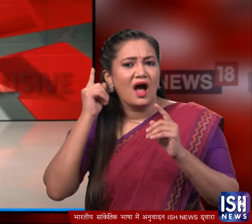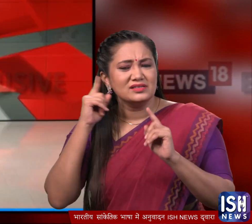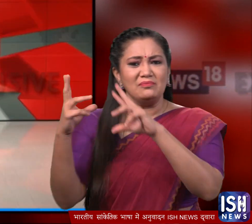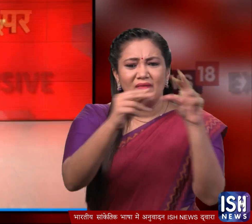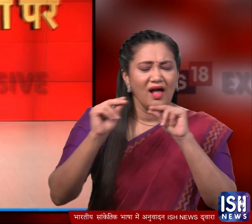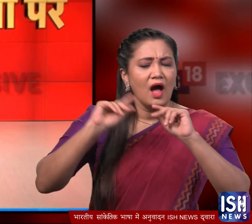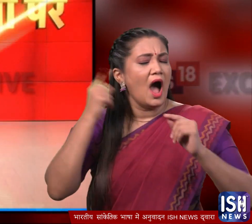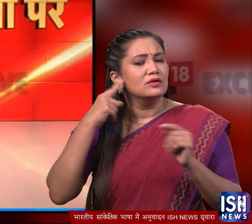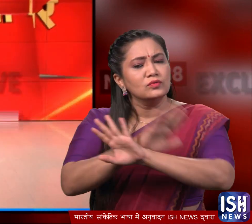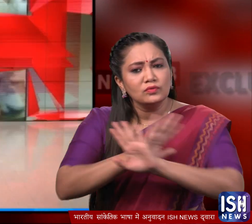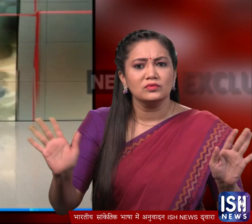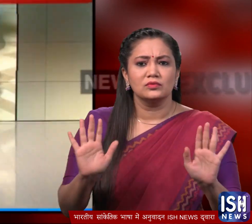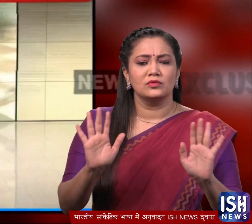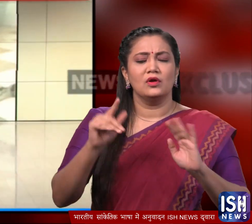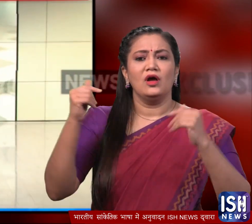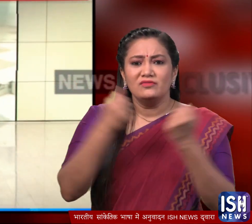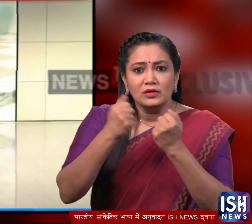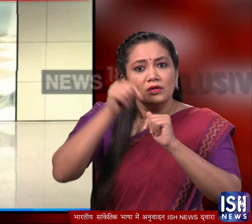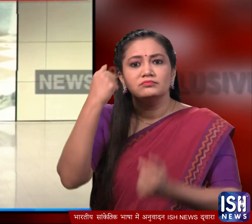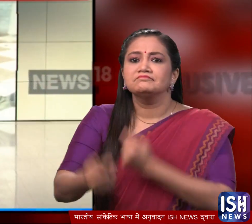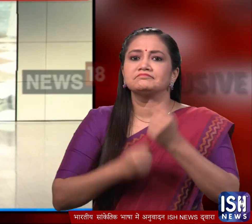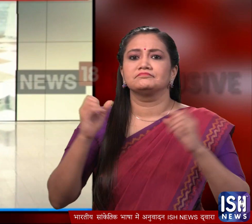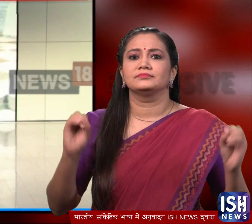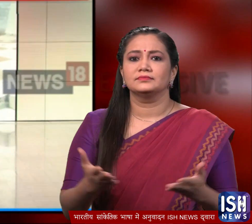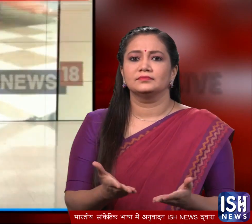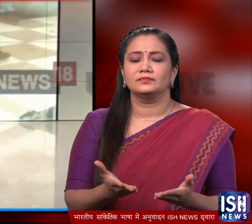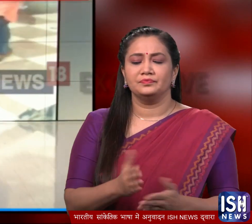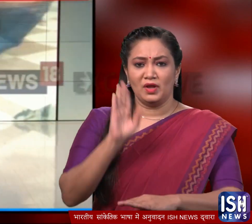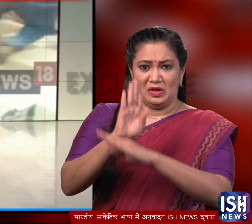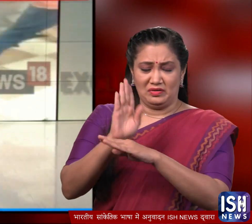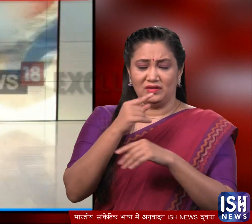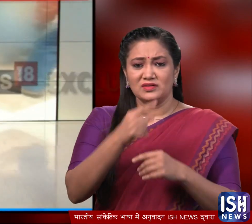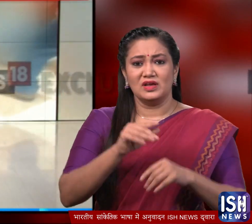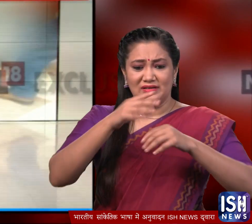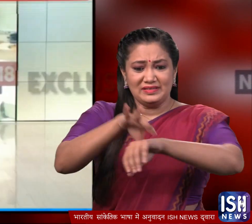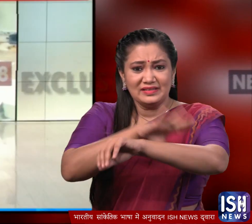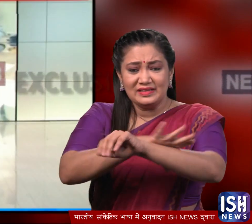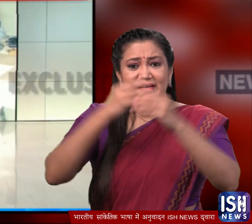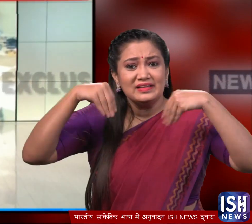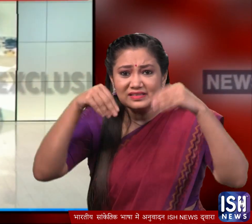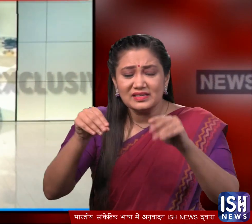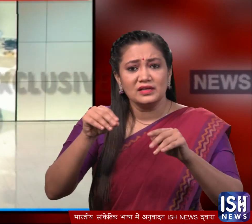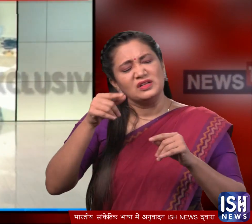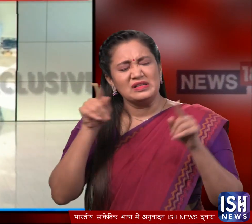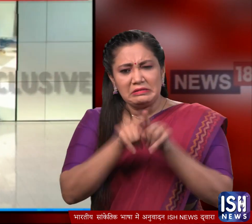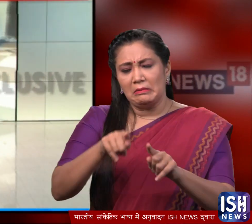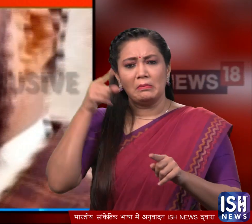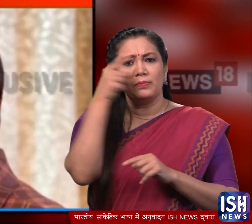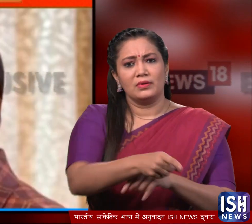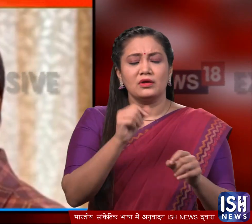पर ध्यान न दें। इस बीच मारपीट की इस घटना पर सियासत भी शुरू हो गई। कांग्रेस ने चूड़ी वाले की पिटाई के मामले को हाथों हाथ